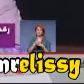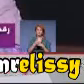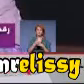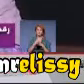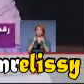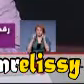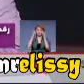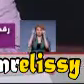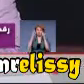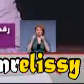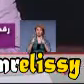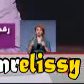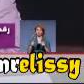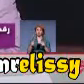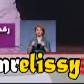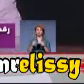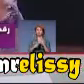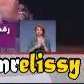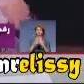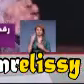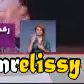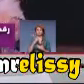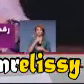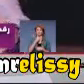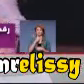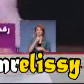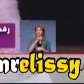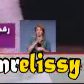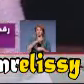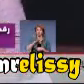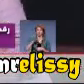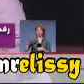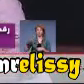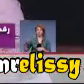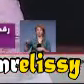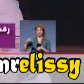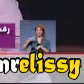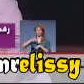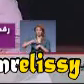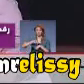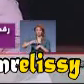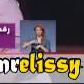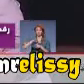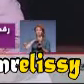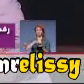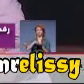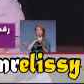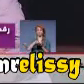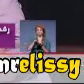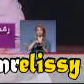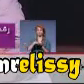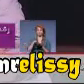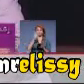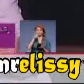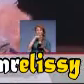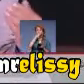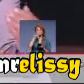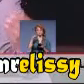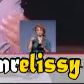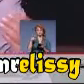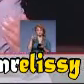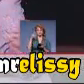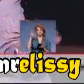مظاهرات واعتراضات في البحر الاحمر وفي اسوان وخطط للتنميه واستغلال